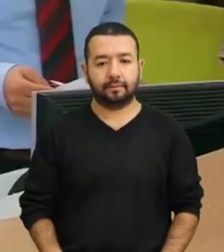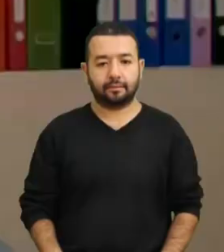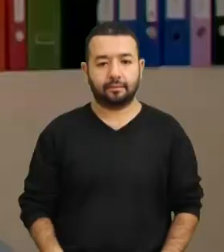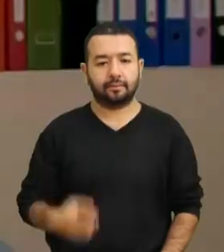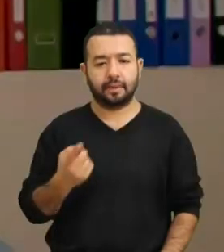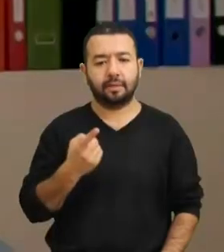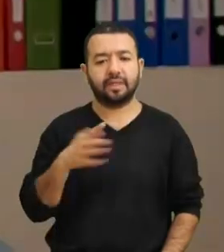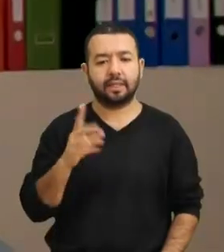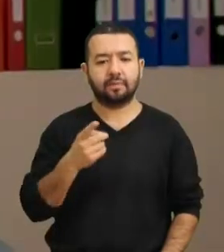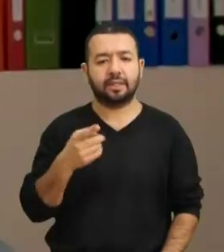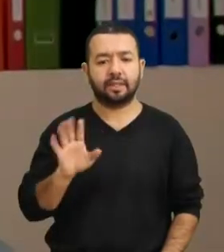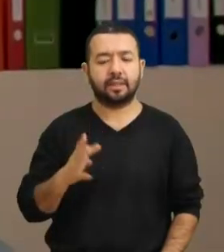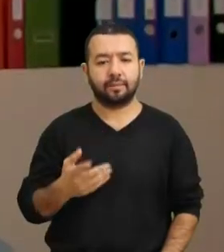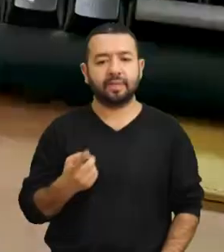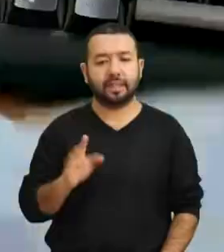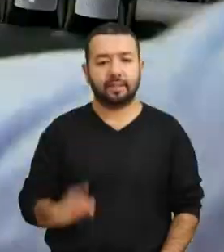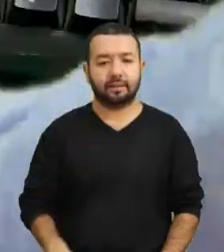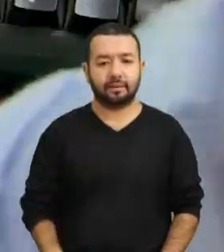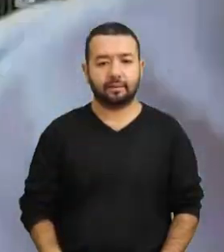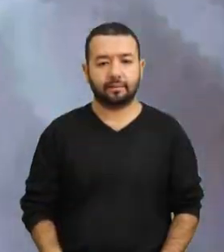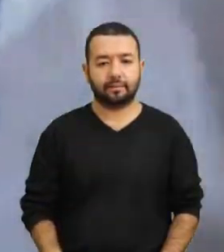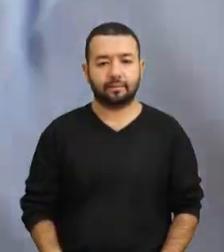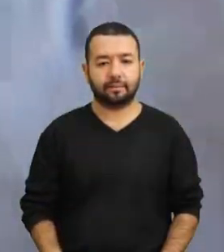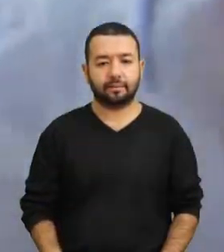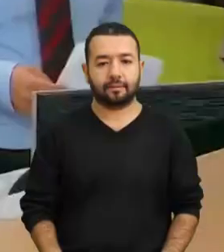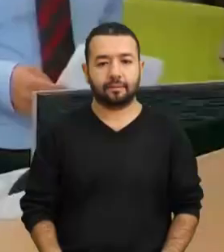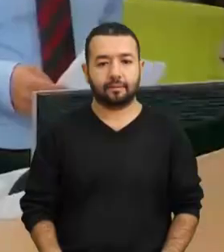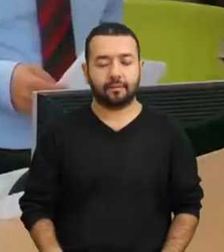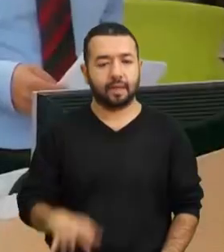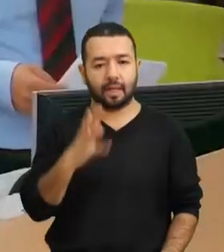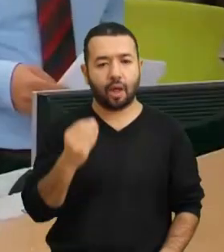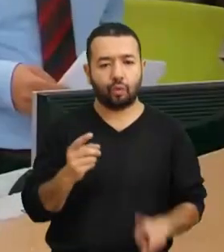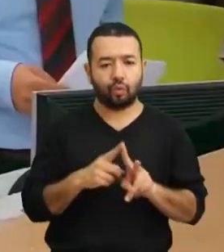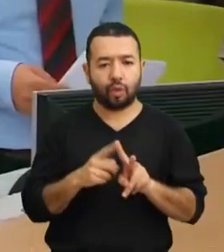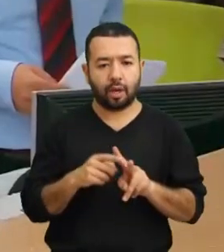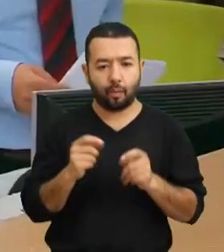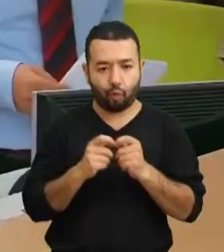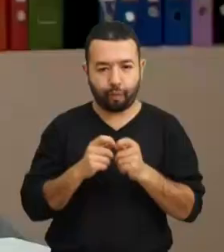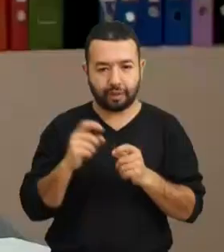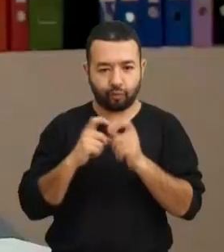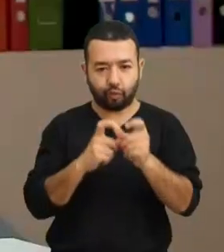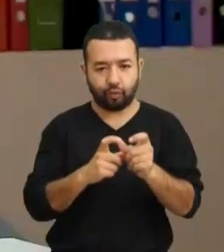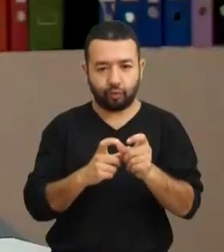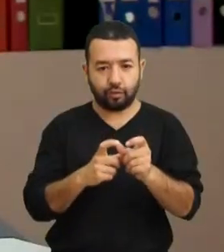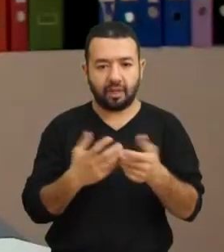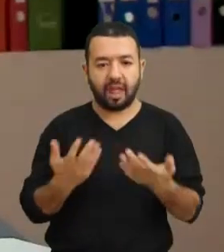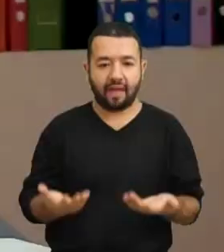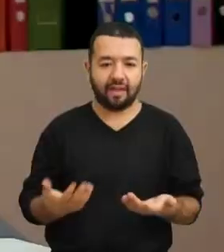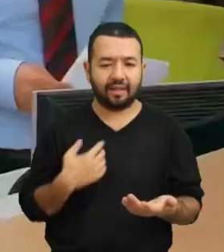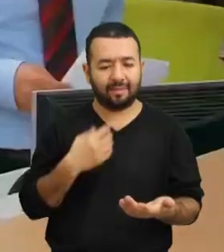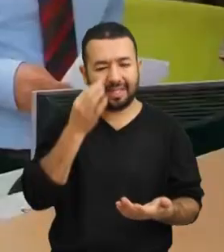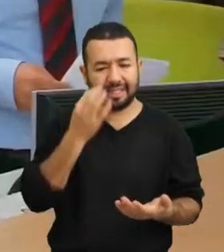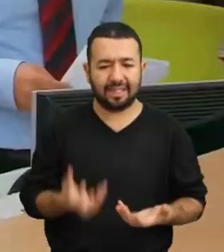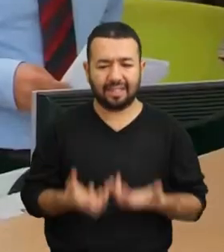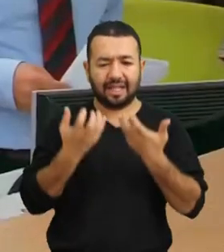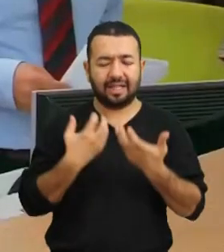Bir şey değil efendim. Bir şey değil. Ne oldu Nurhan? Bulmaca mı sordu? Evet. Yandık